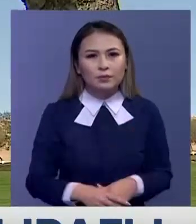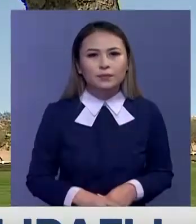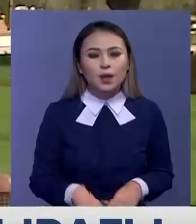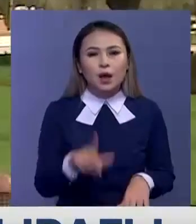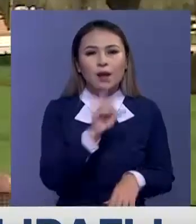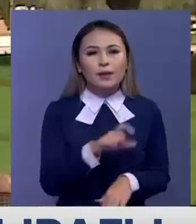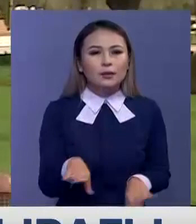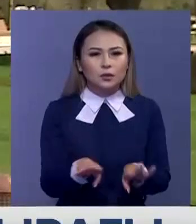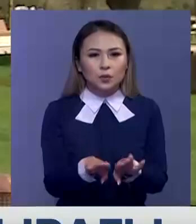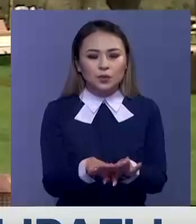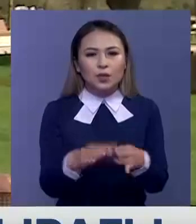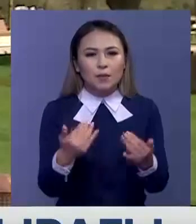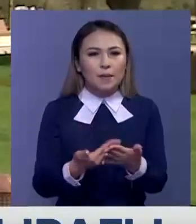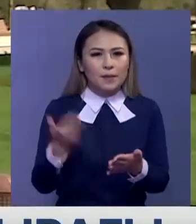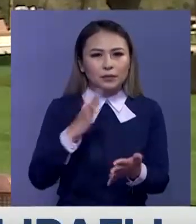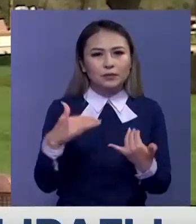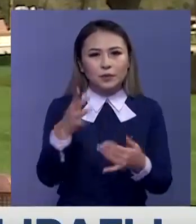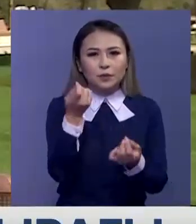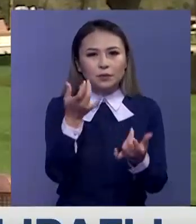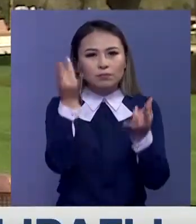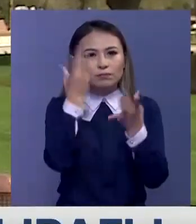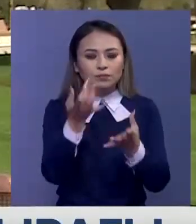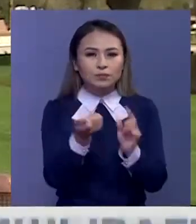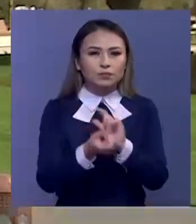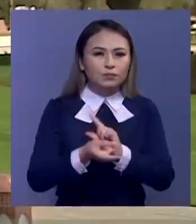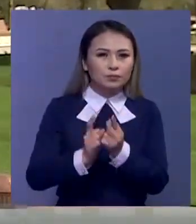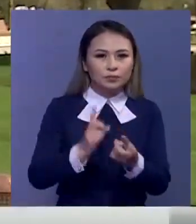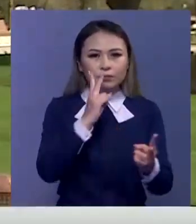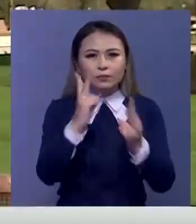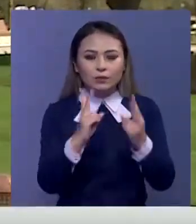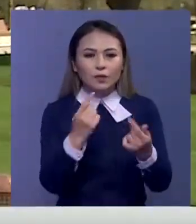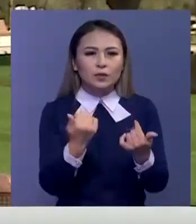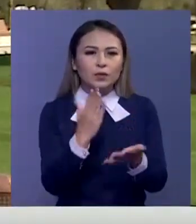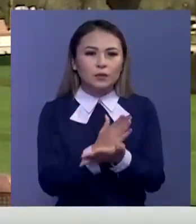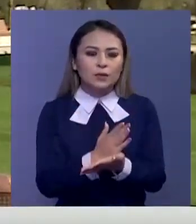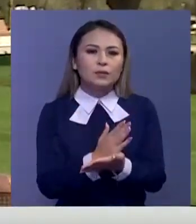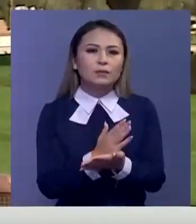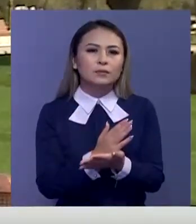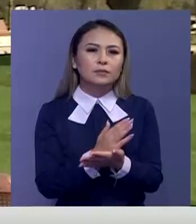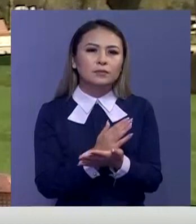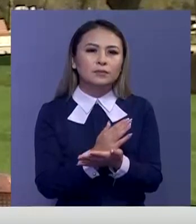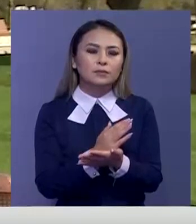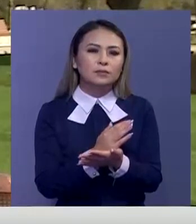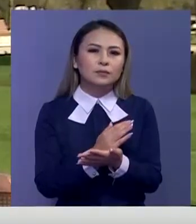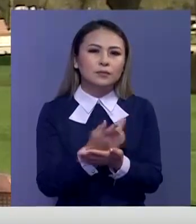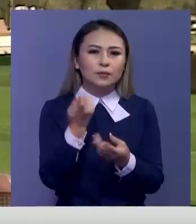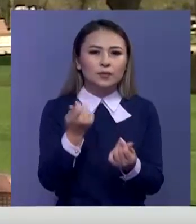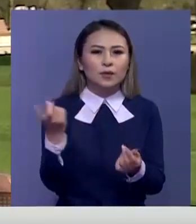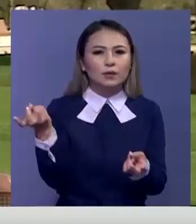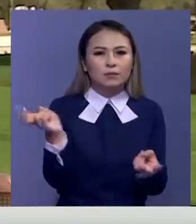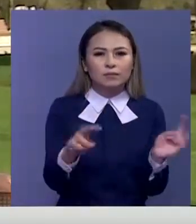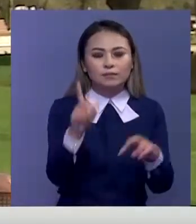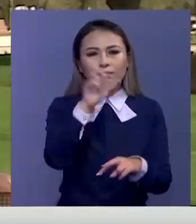Халықтың өзі бұрынғыдай емес, мәдениеттілікке келген халыққа қарап көп өзгеріс тудырып жатыр. Ол жаңағы келген халықтың